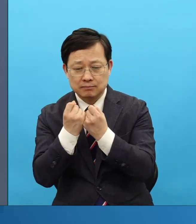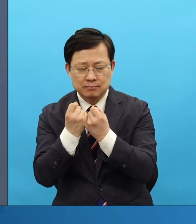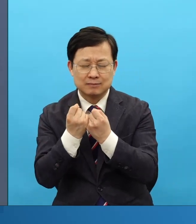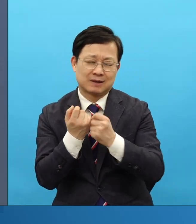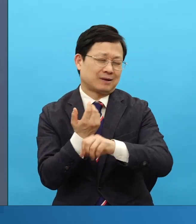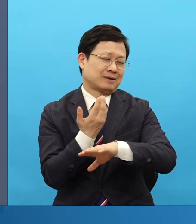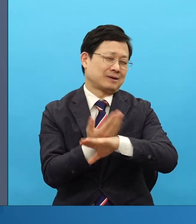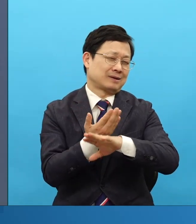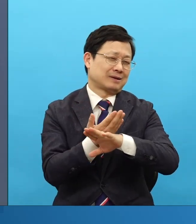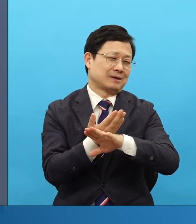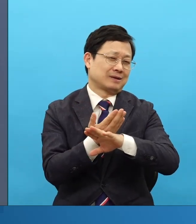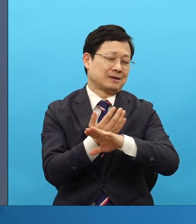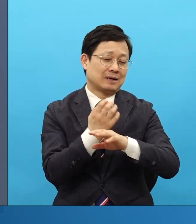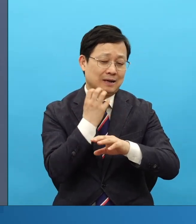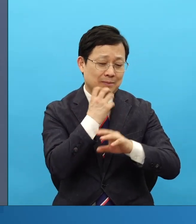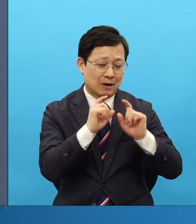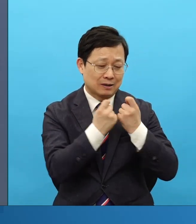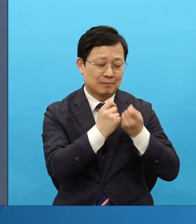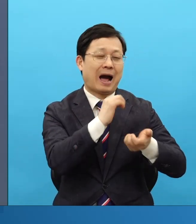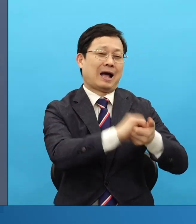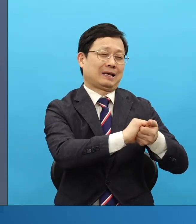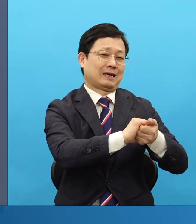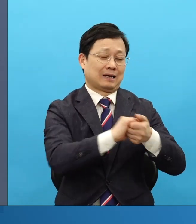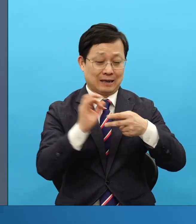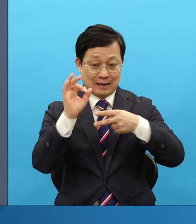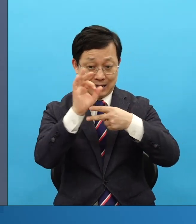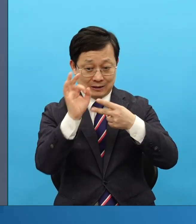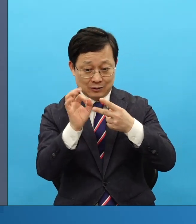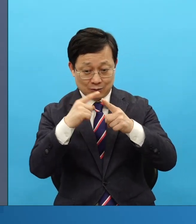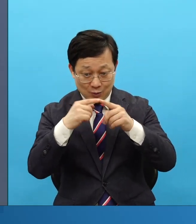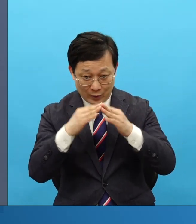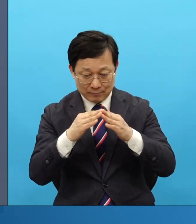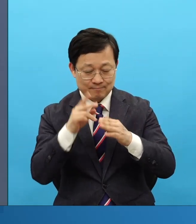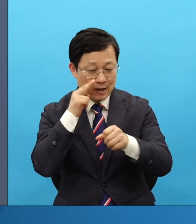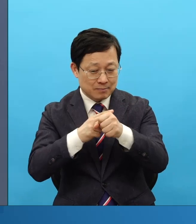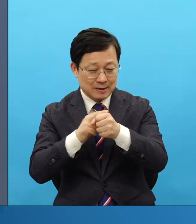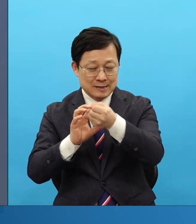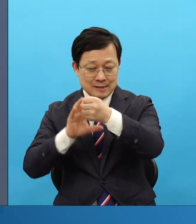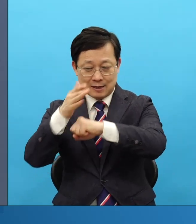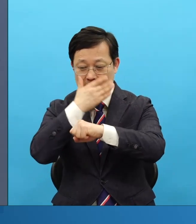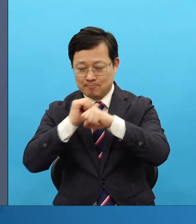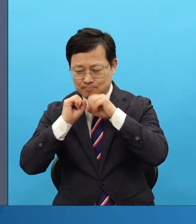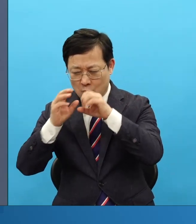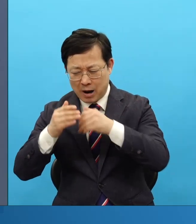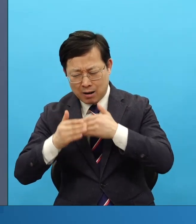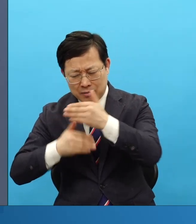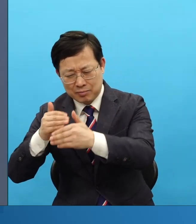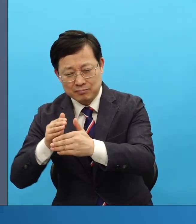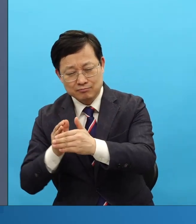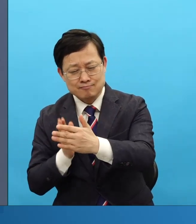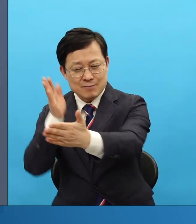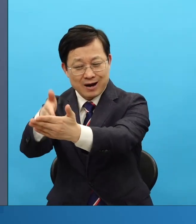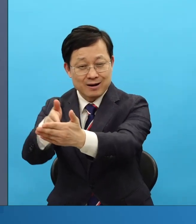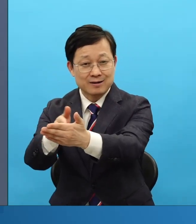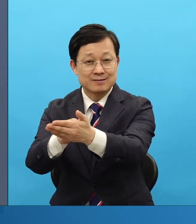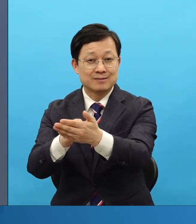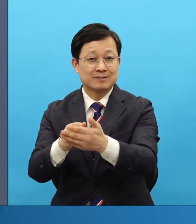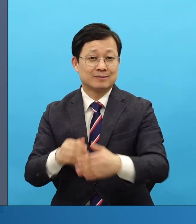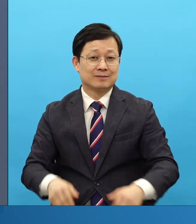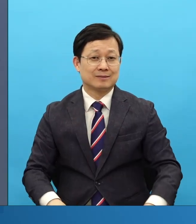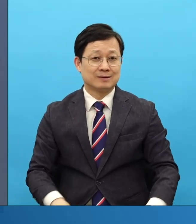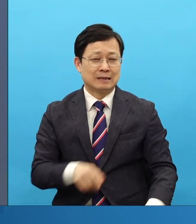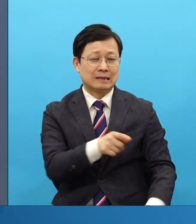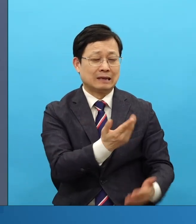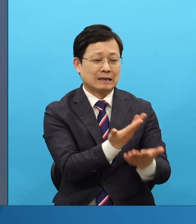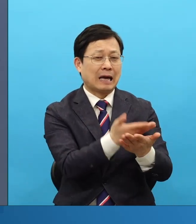간 겁니다. They were taken out of this missions 안디옥 team. 교회가 간 겁니다. And God used 꼭 Paul and his 기억해야 team in the 됩니다. church of 시대 Antioch. 시대에 바뀌는 갱신을 할 줄 알아야 되거든요. And